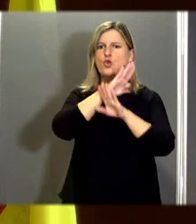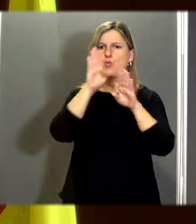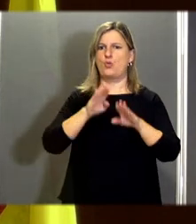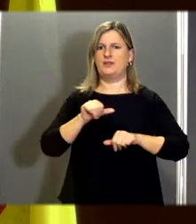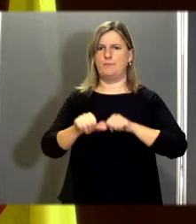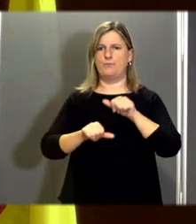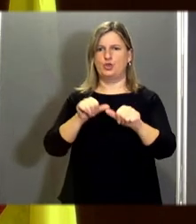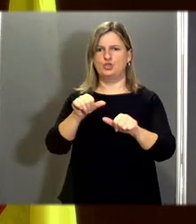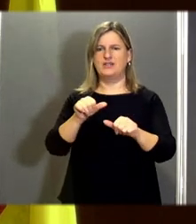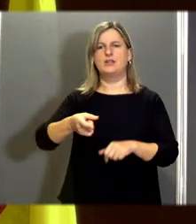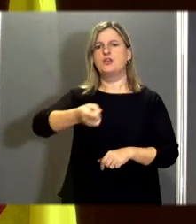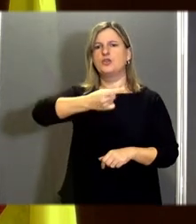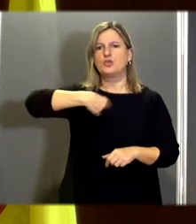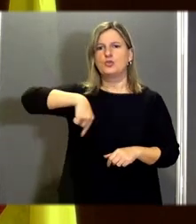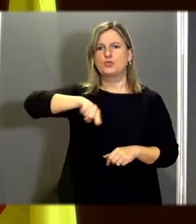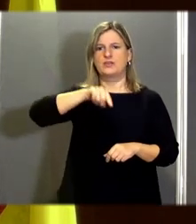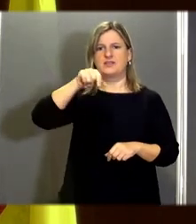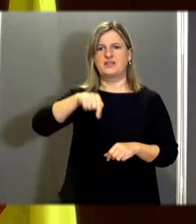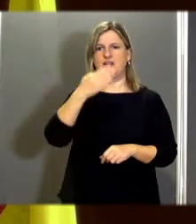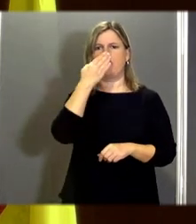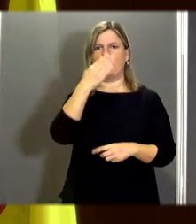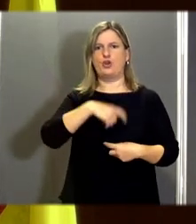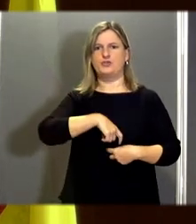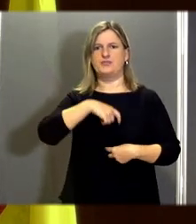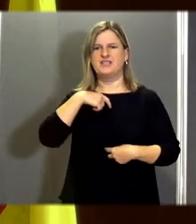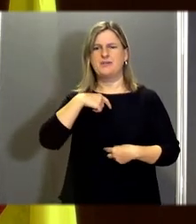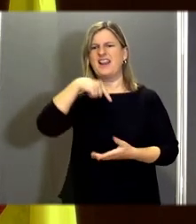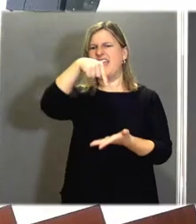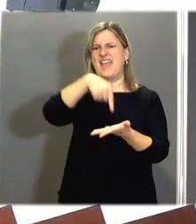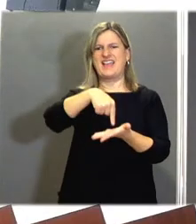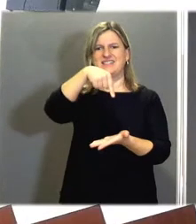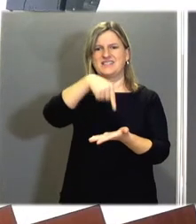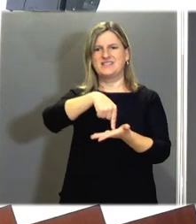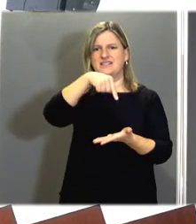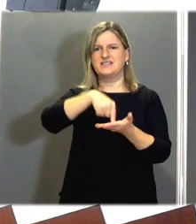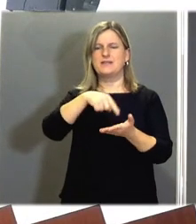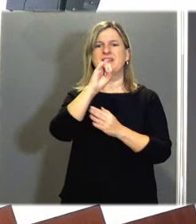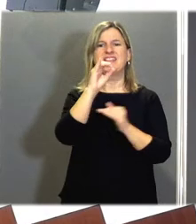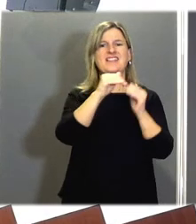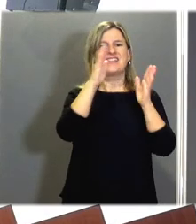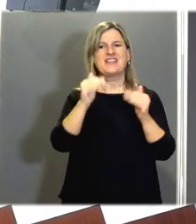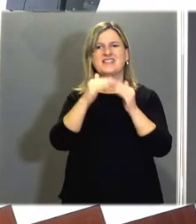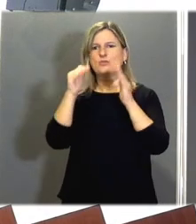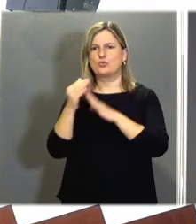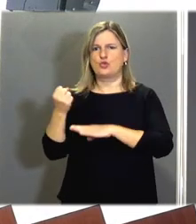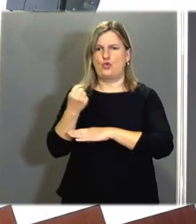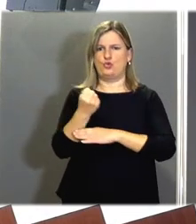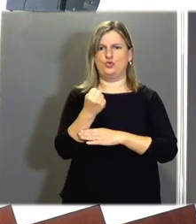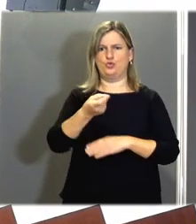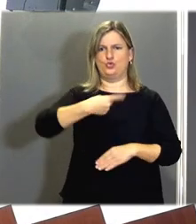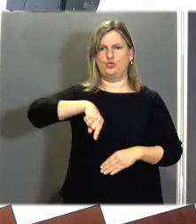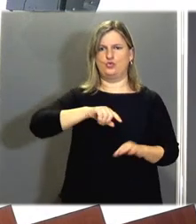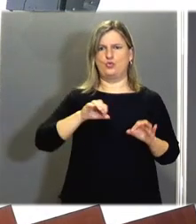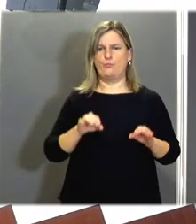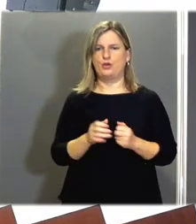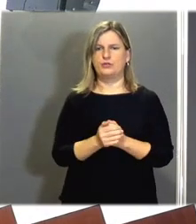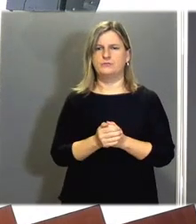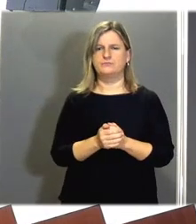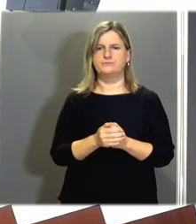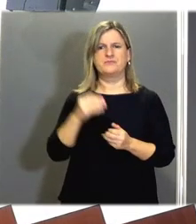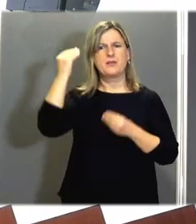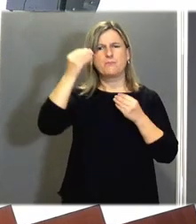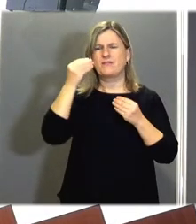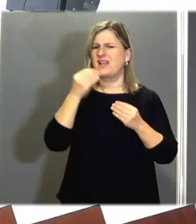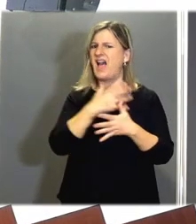i per la nostra part, des d'aquest Front Civil, exigim que les institucions hi donin suport, Creiem